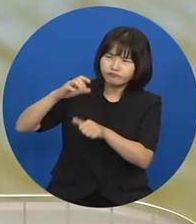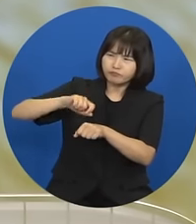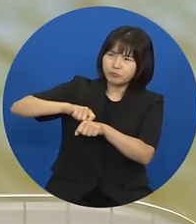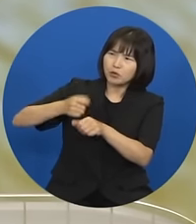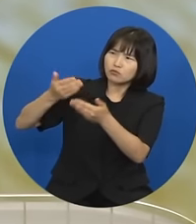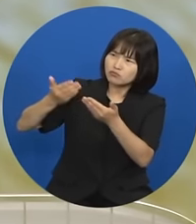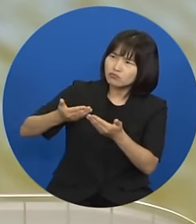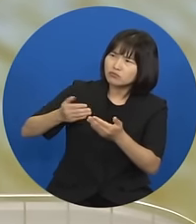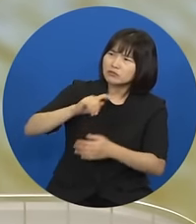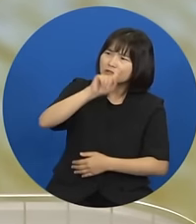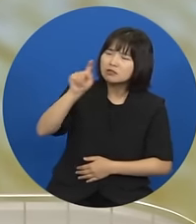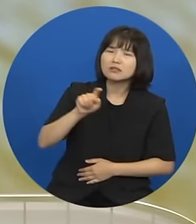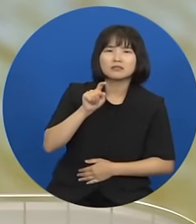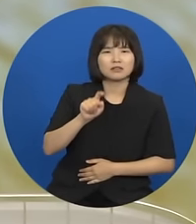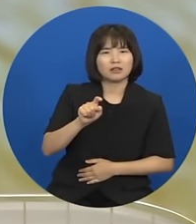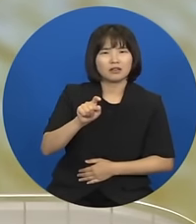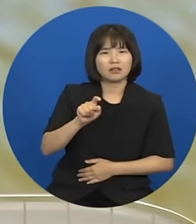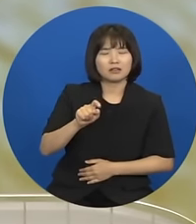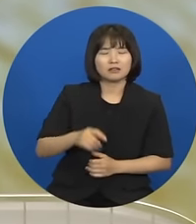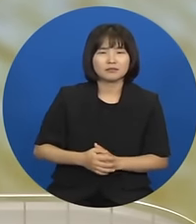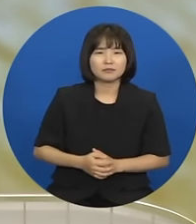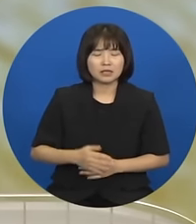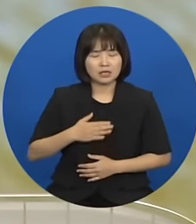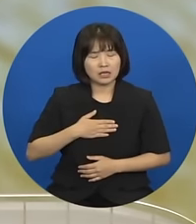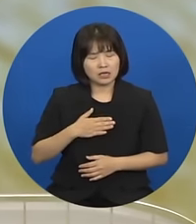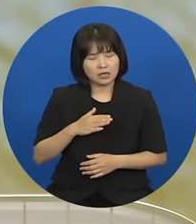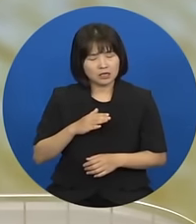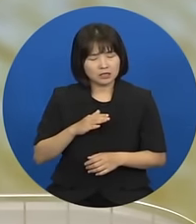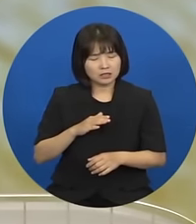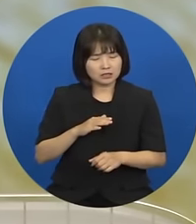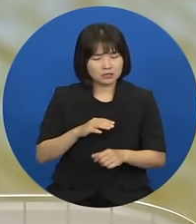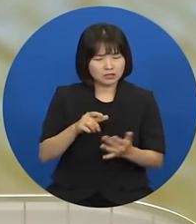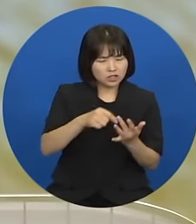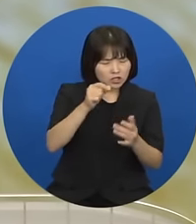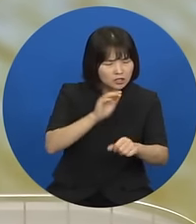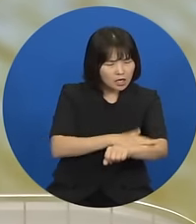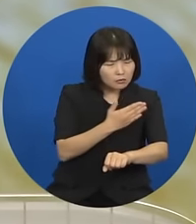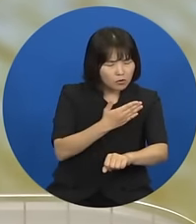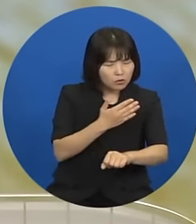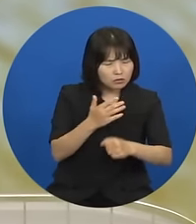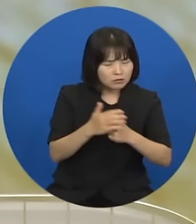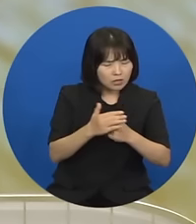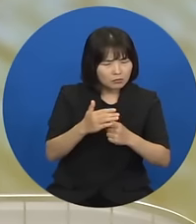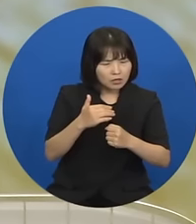건가? 아니면 단순히 내가 잘못 선택하고 결정해서 이렇게 된